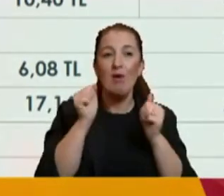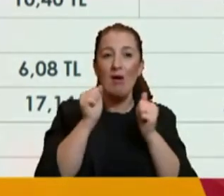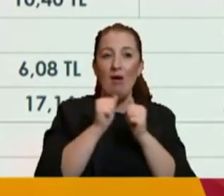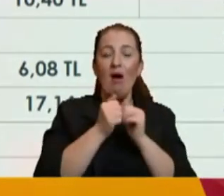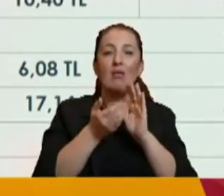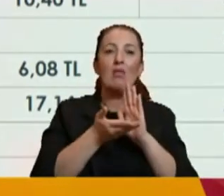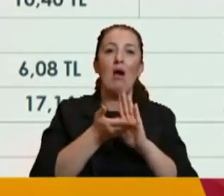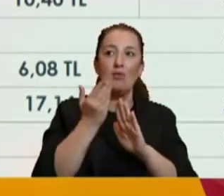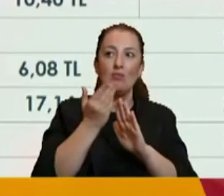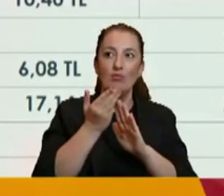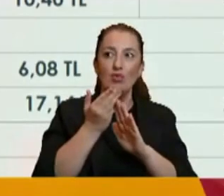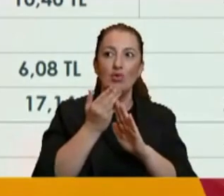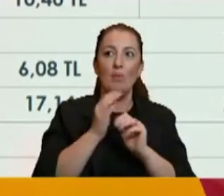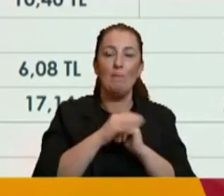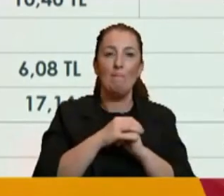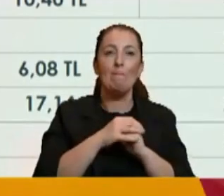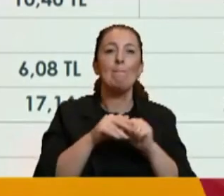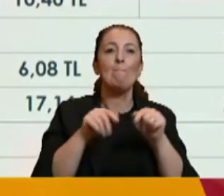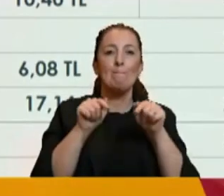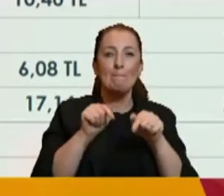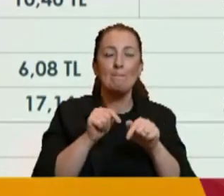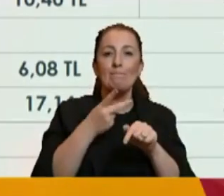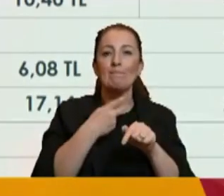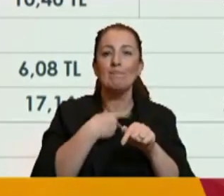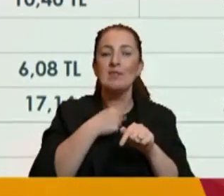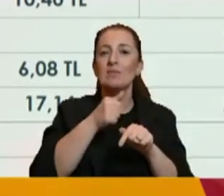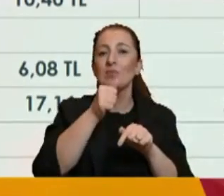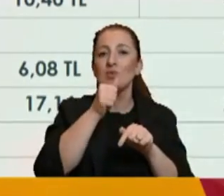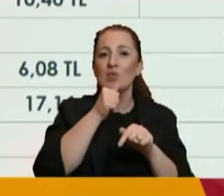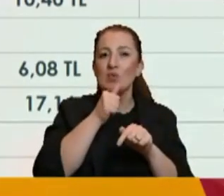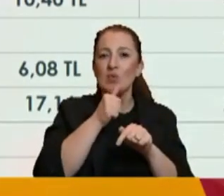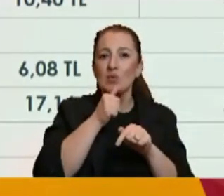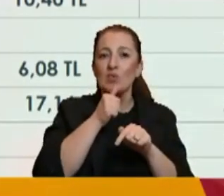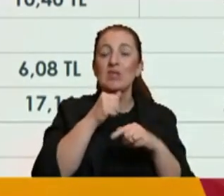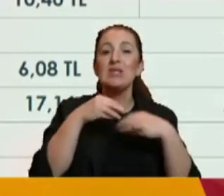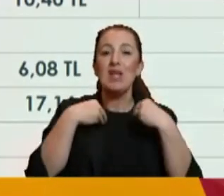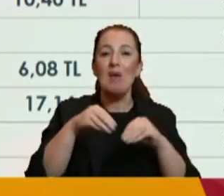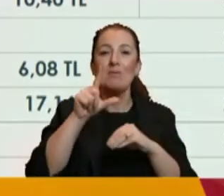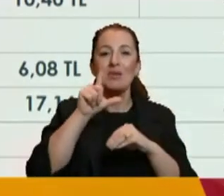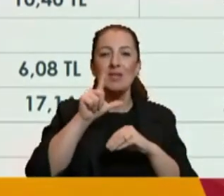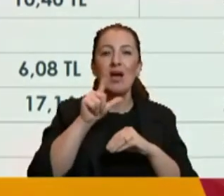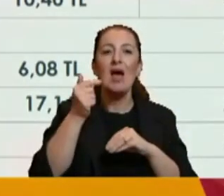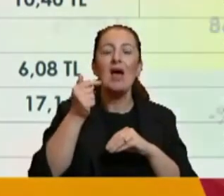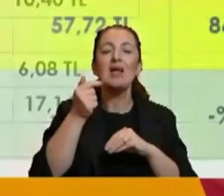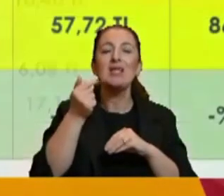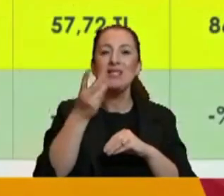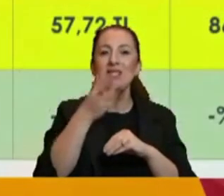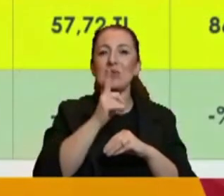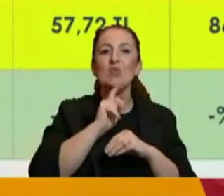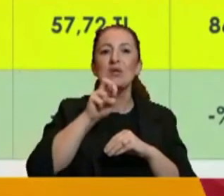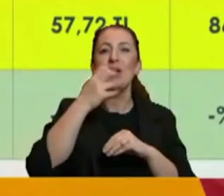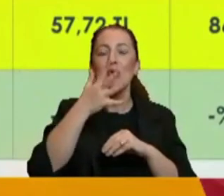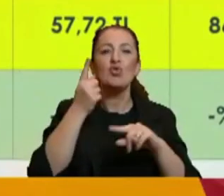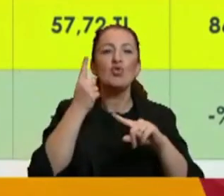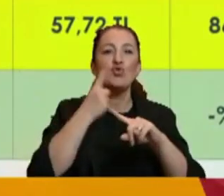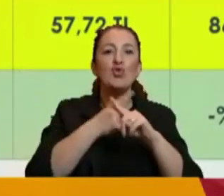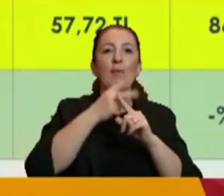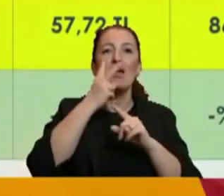artmış Yani bugün bizim suyu satmamız gereken rakam 3/85 çarpı